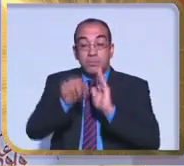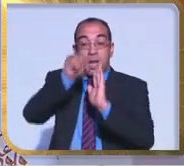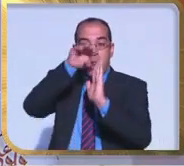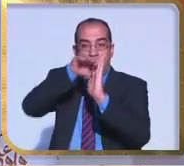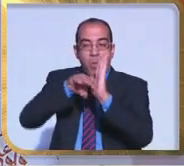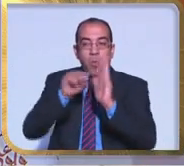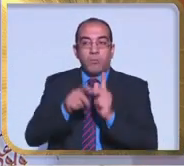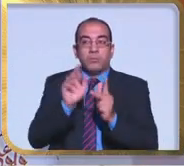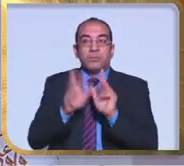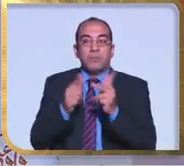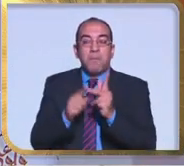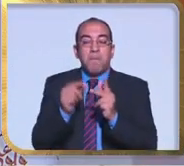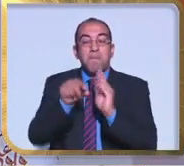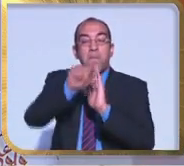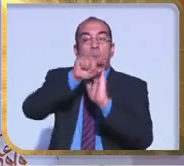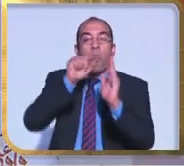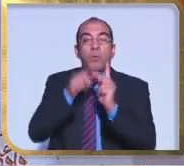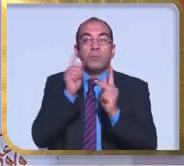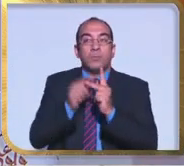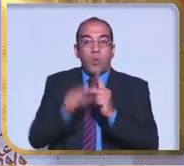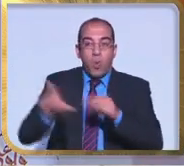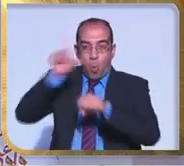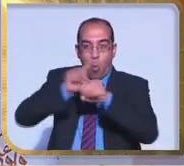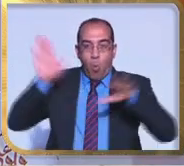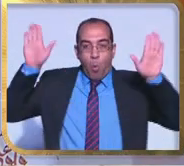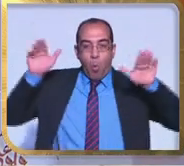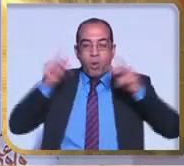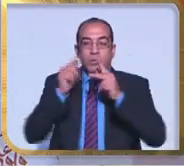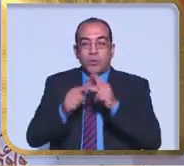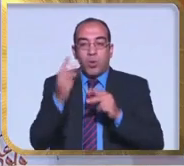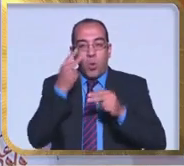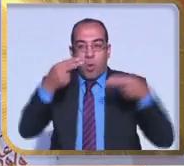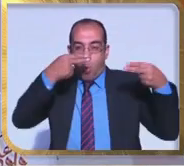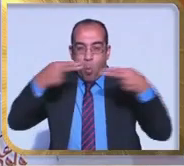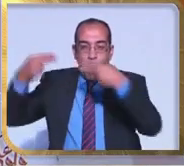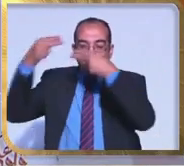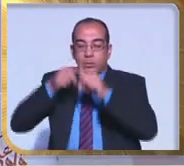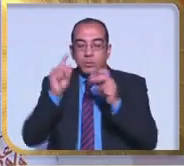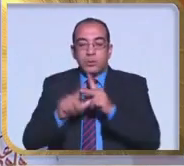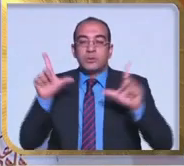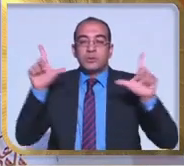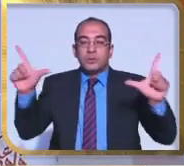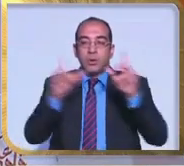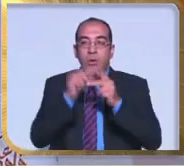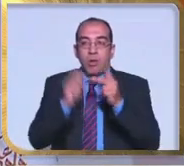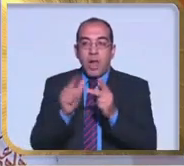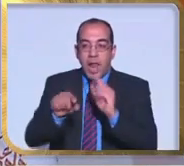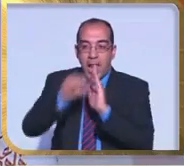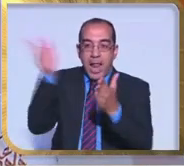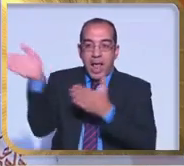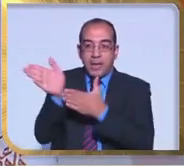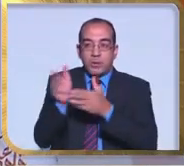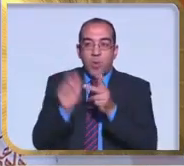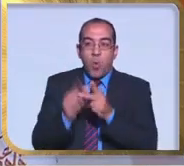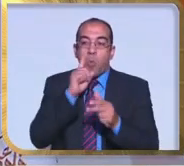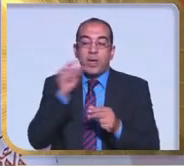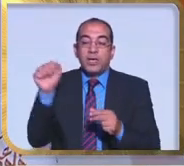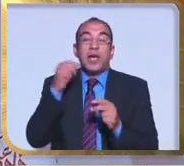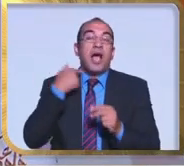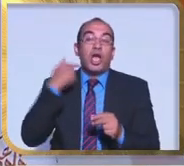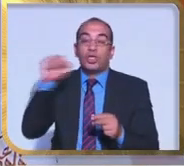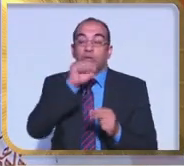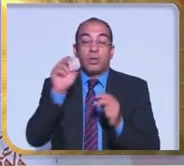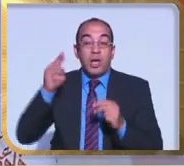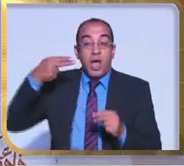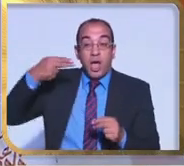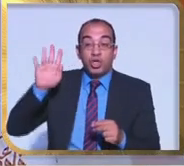الكتاب باب من الوحي الرؤيا الصادقة، وجاب الحديث الرواية بتاعت أمنا السيدة عائشة